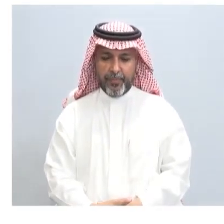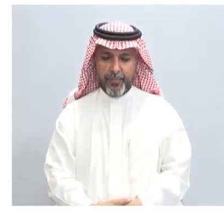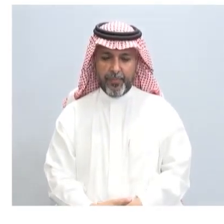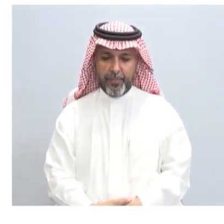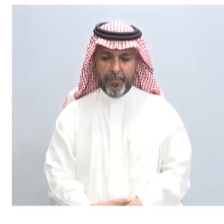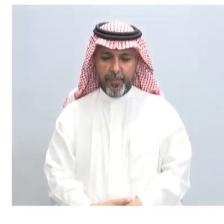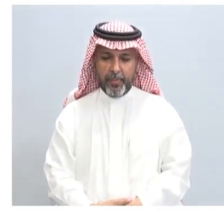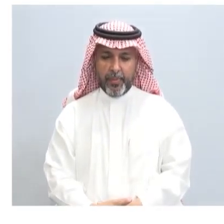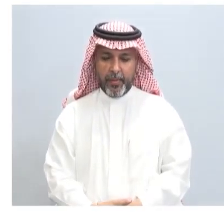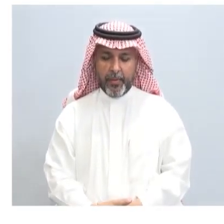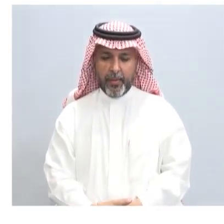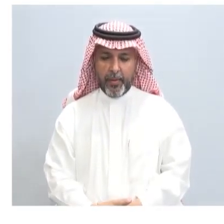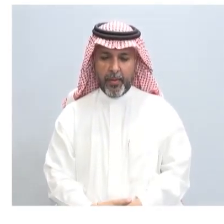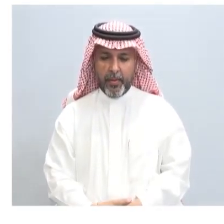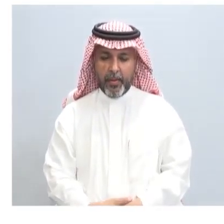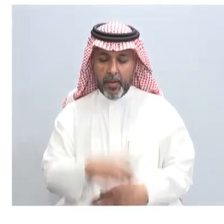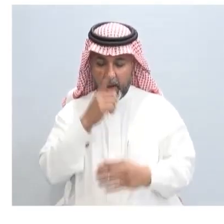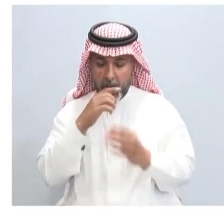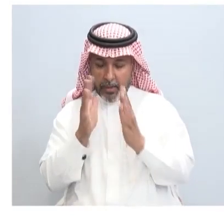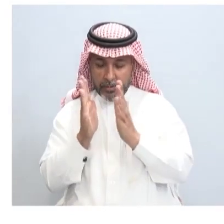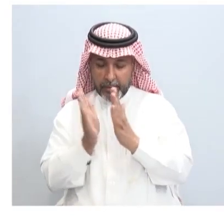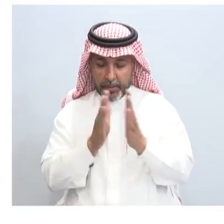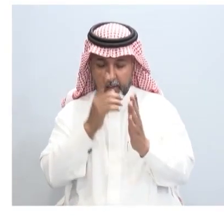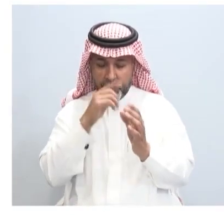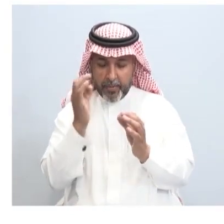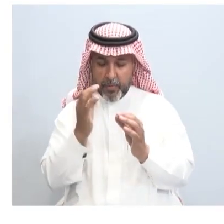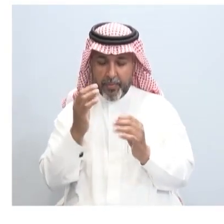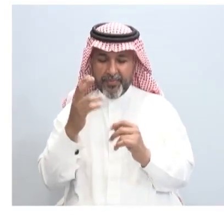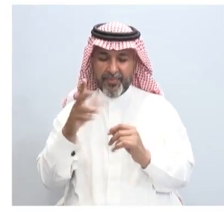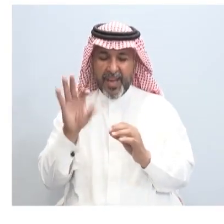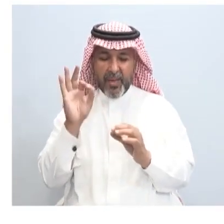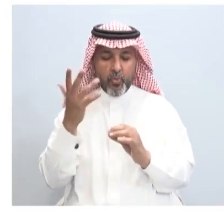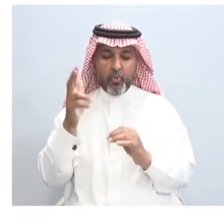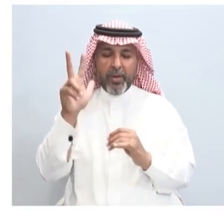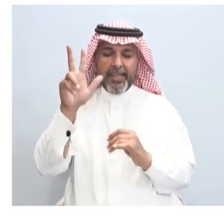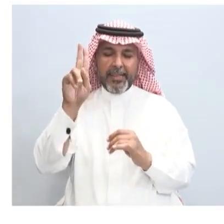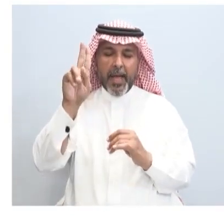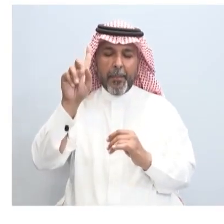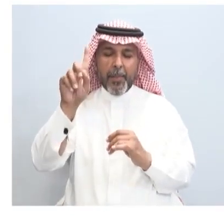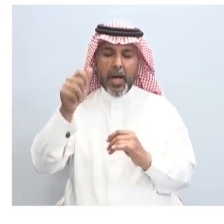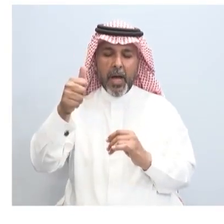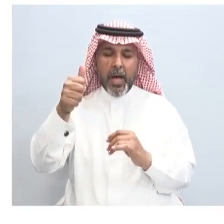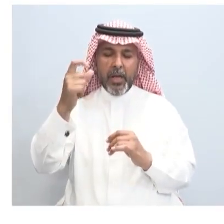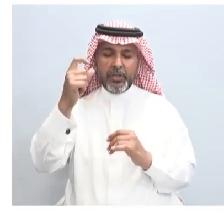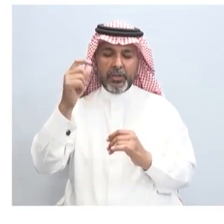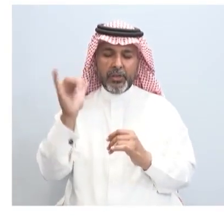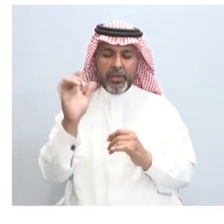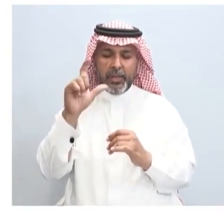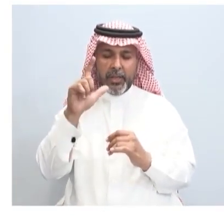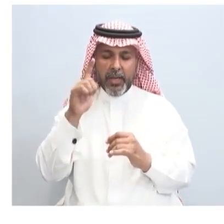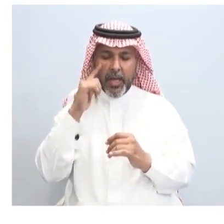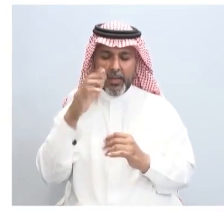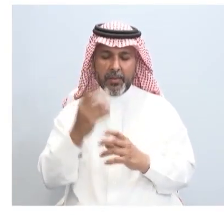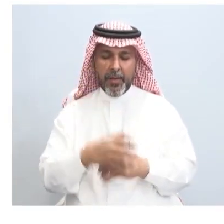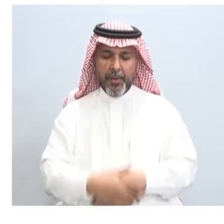التباديل اذا طالما ان في ترتيب اذا بستخدم التباديل طبعا هنا المطلوب هل هو عدد الخيارات ولا مطلوب